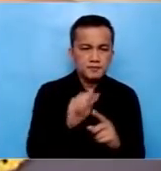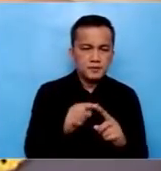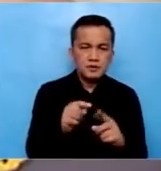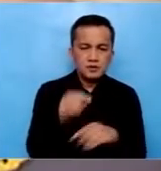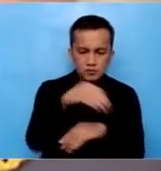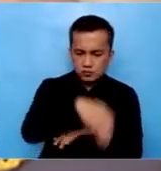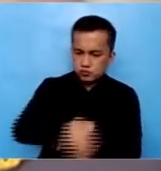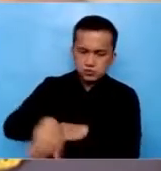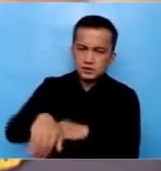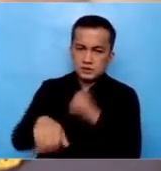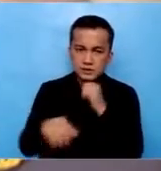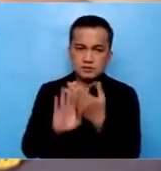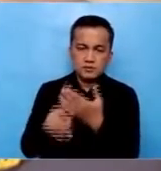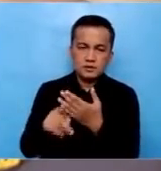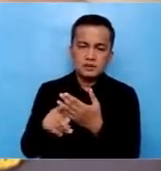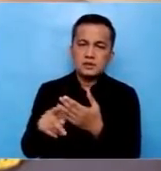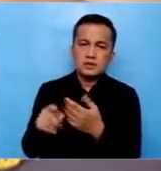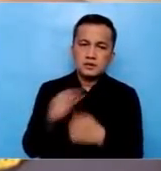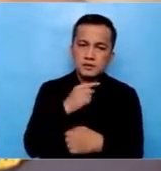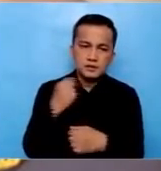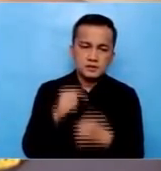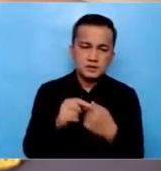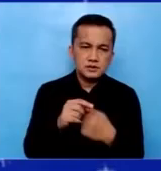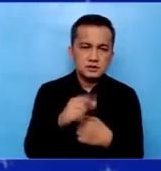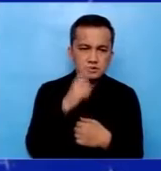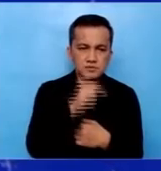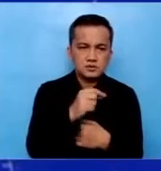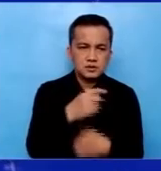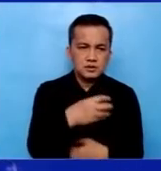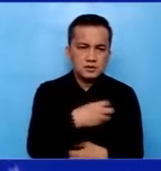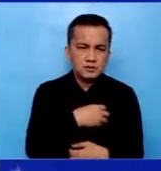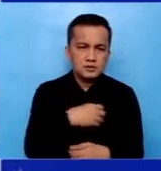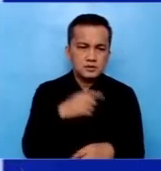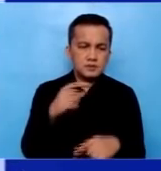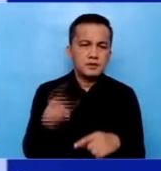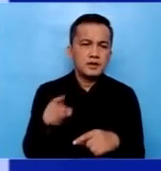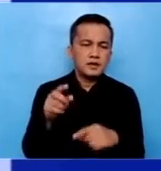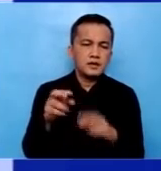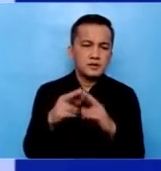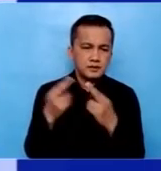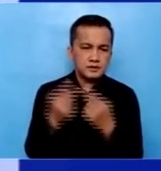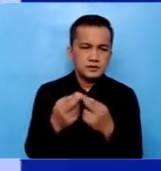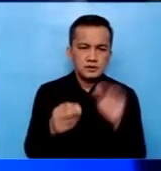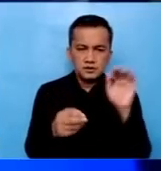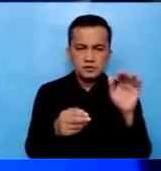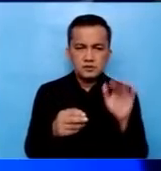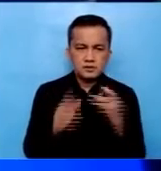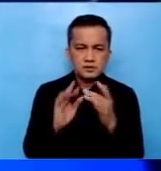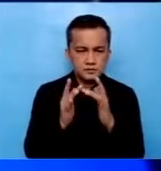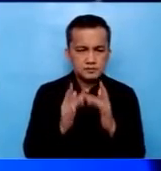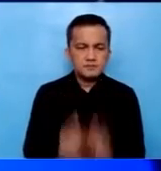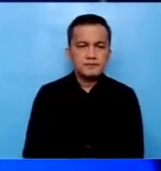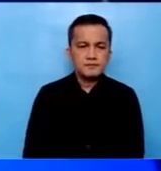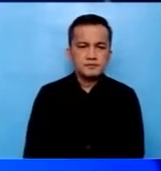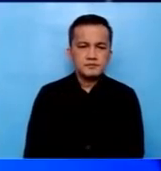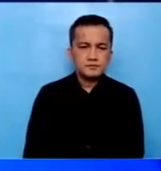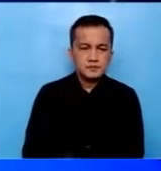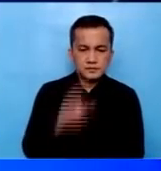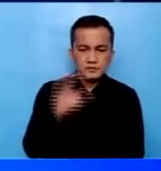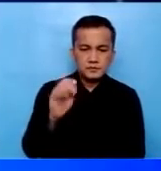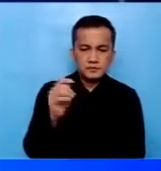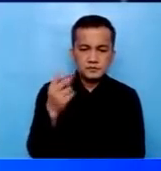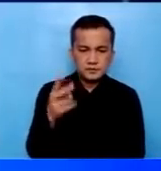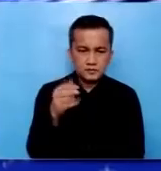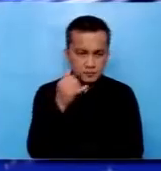kaya nagpa-blatter na sa pulis ang kanyang mga kamag-anak. Nanawagan din sila sa social media. Nakuna ng CCTV ang